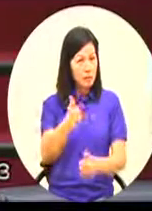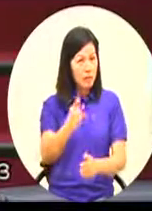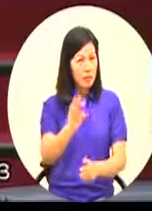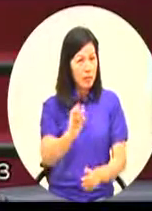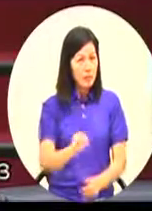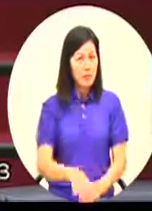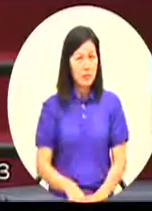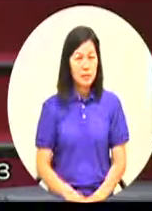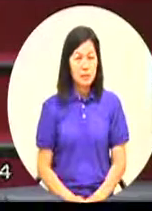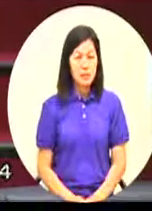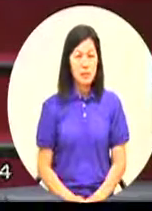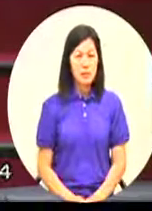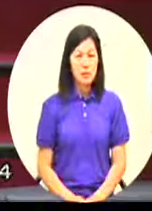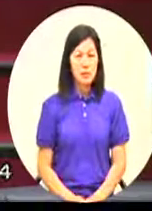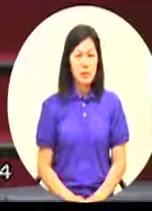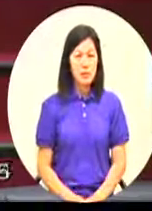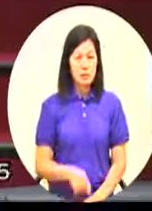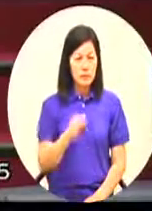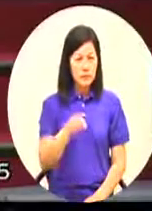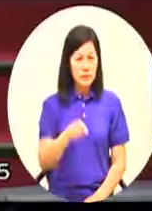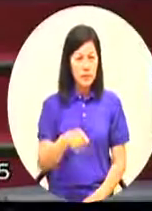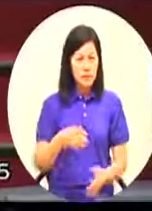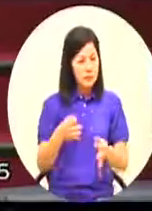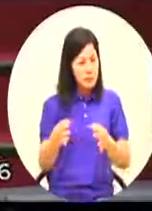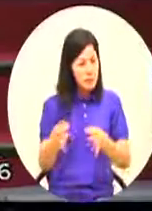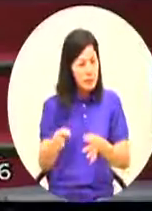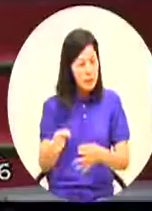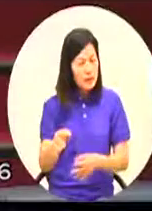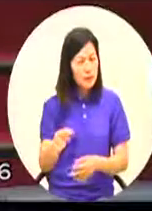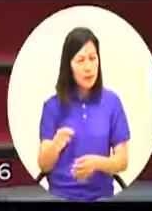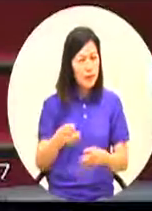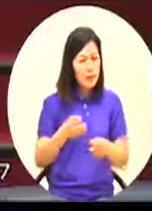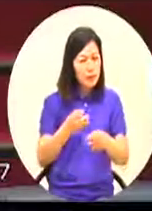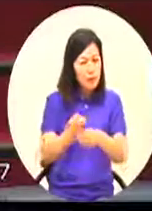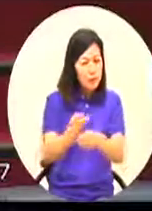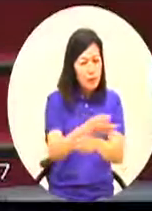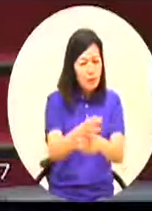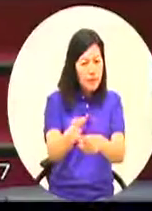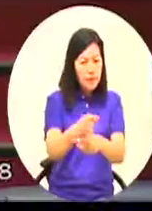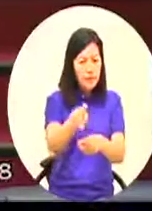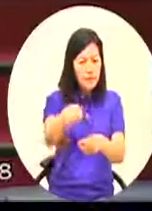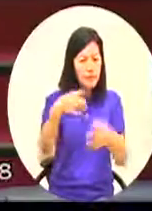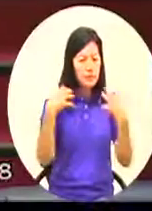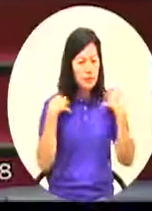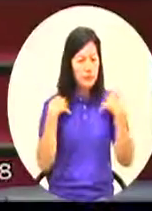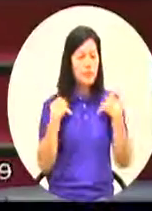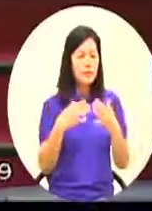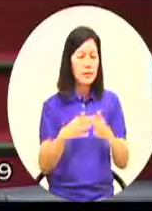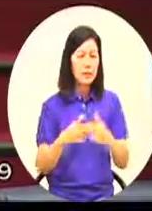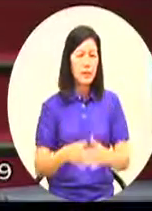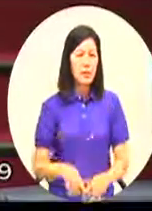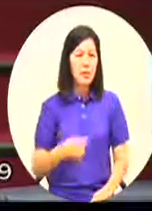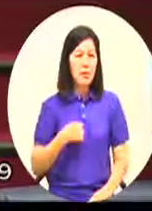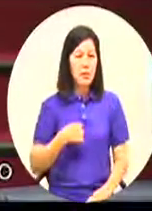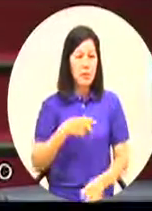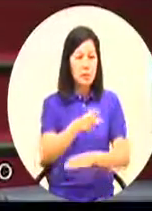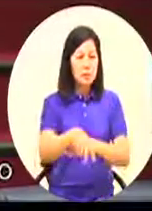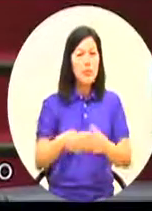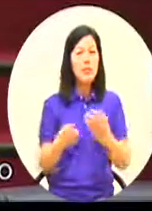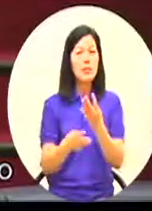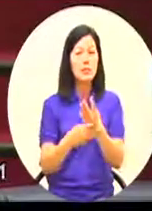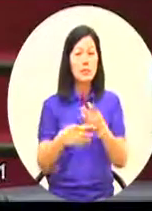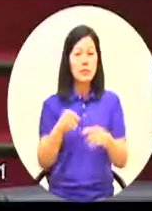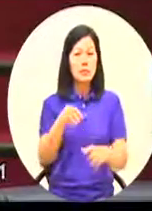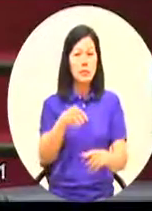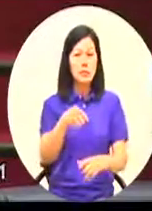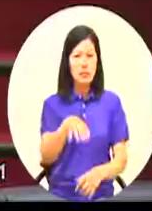我们怎么样去把这样的这个经费去分配，这个是你们的责任啊。我们的农业局，